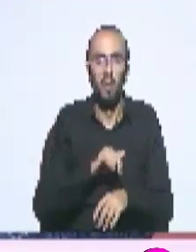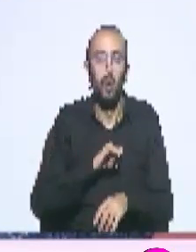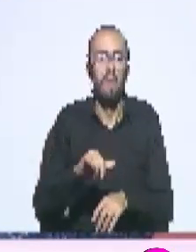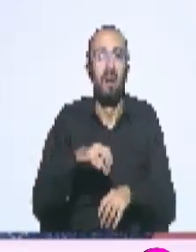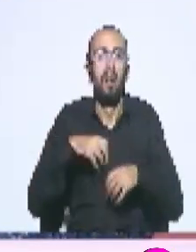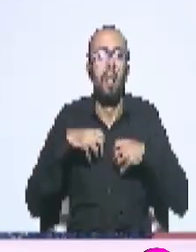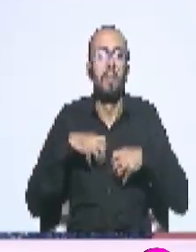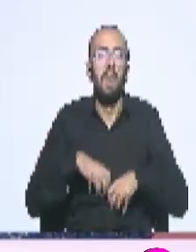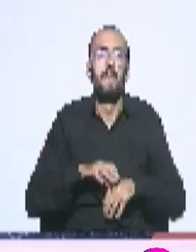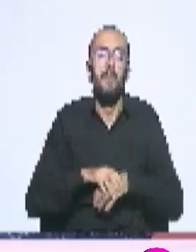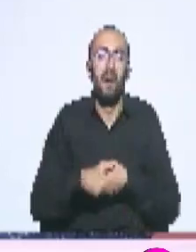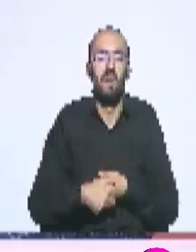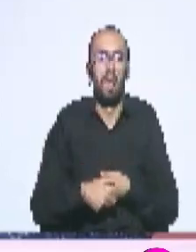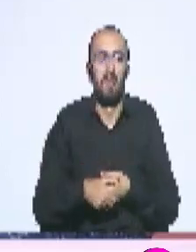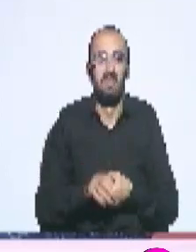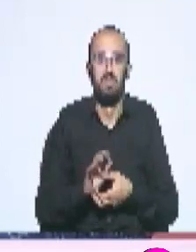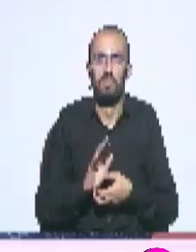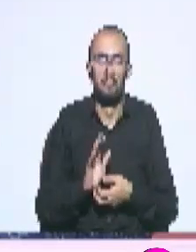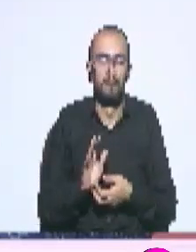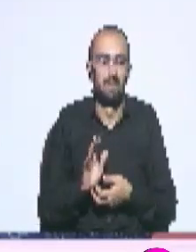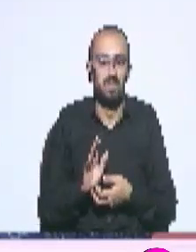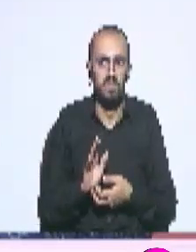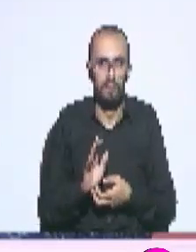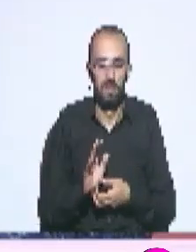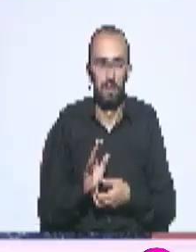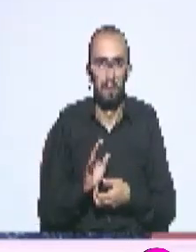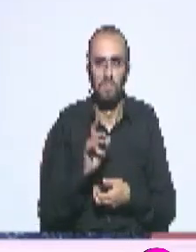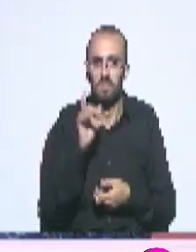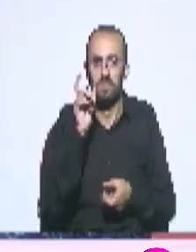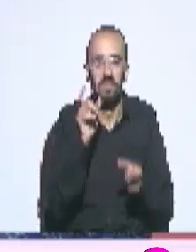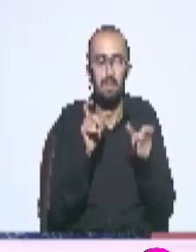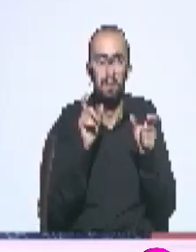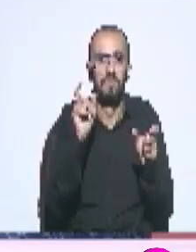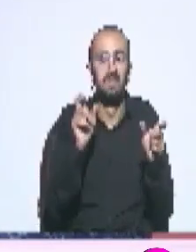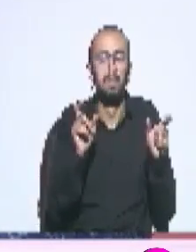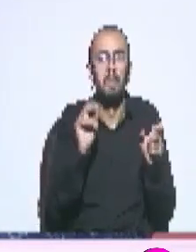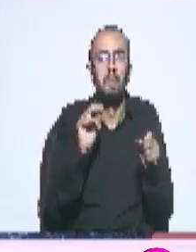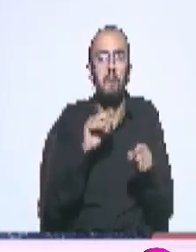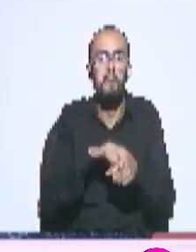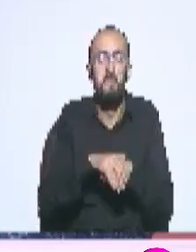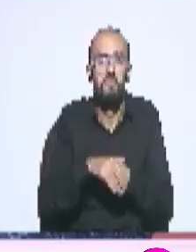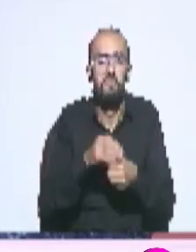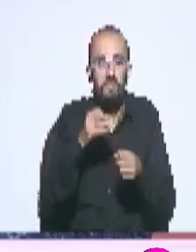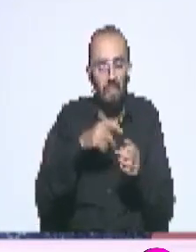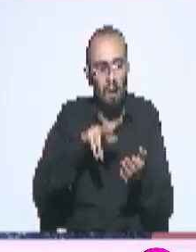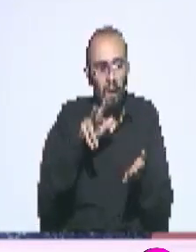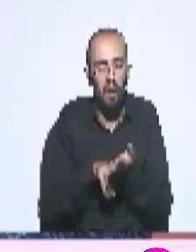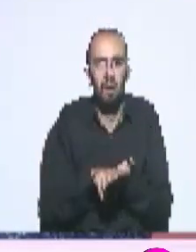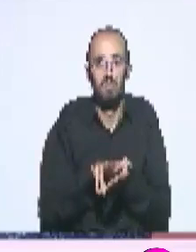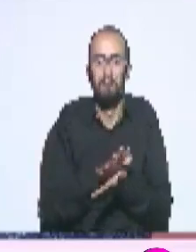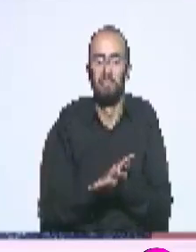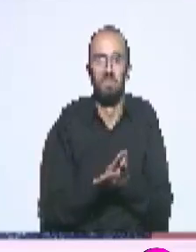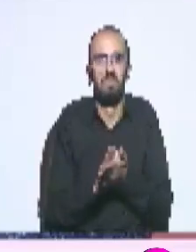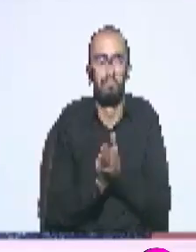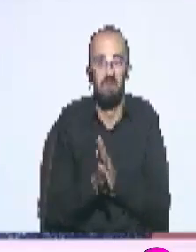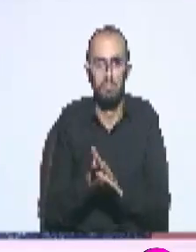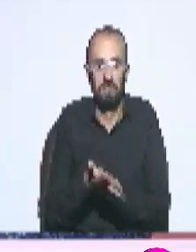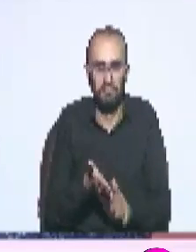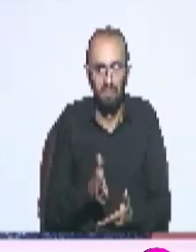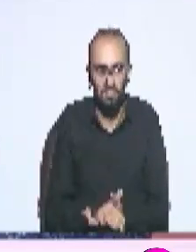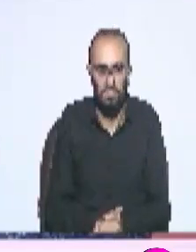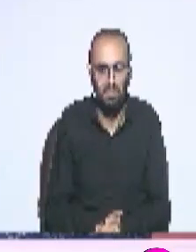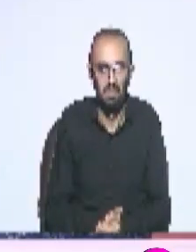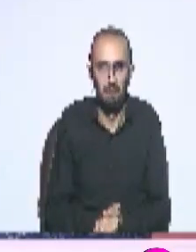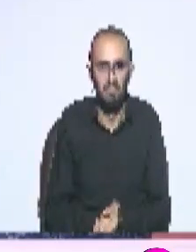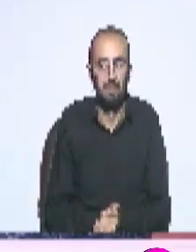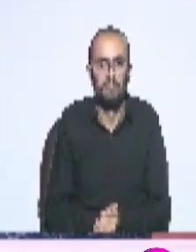ا ما حدش بيخرج من الموضوع دوت غير وهو عايز ومقرر يعمل ده لو مش هلتزم ومش هبقى ببذل مجهود انا ما بقدرش